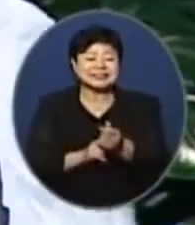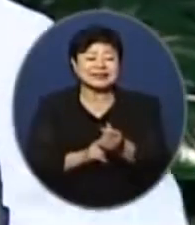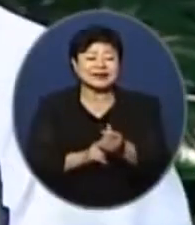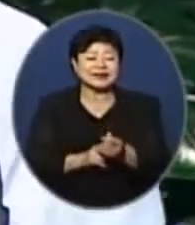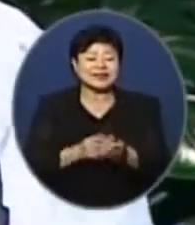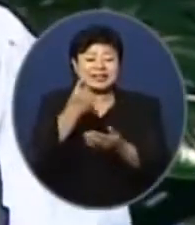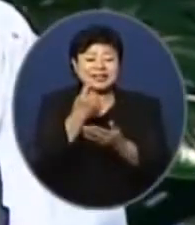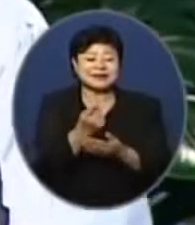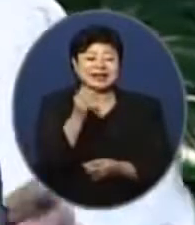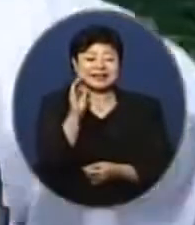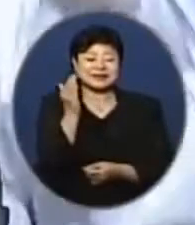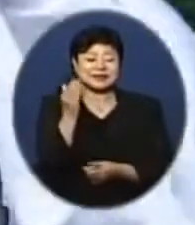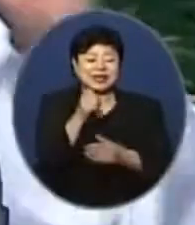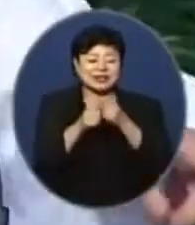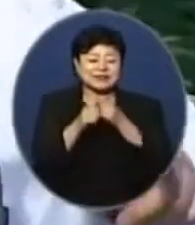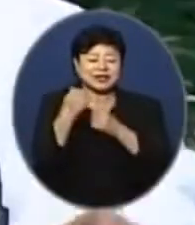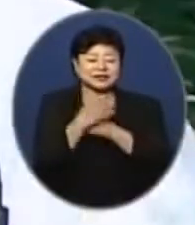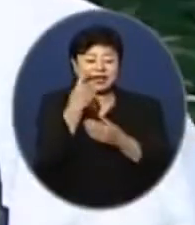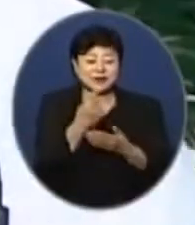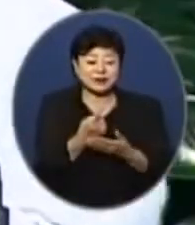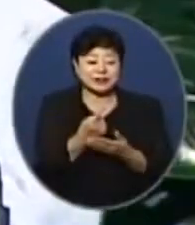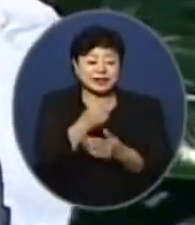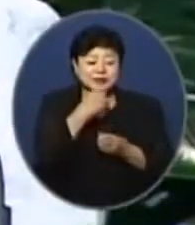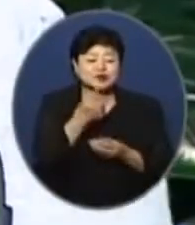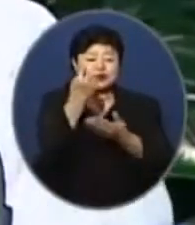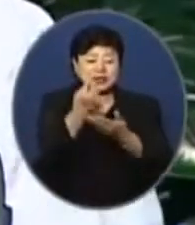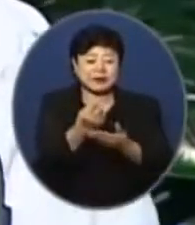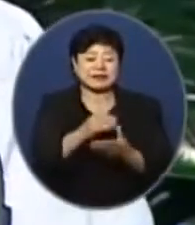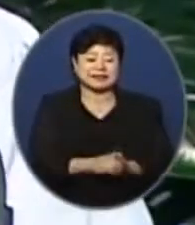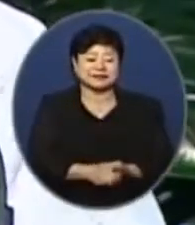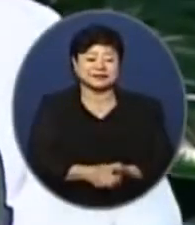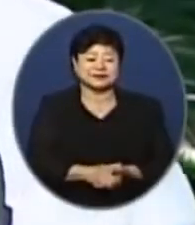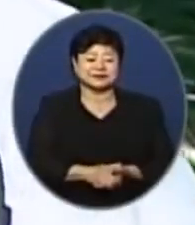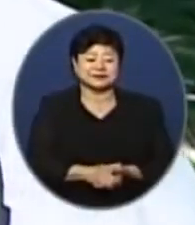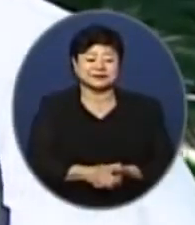여러분에게 임할 것입니다. 하나님의 은혜가 임할 것입니다. 하나님의 축복이 임할 것입니다.